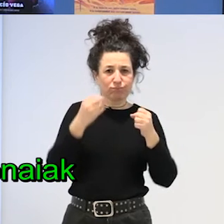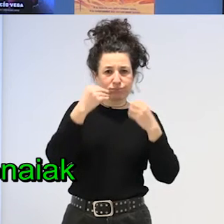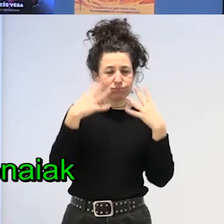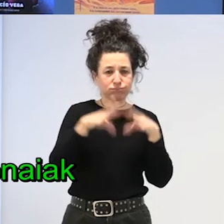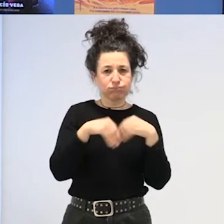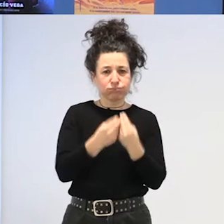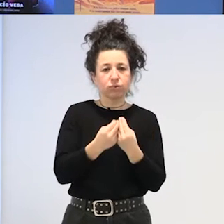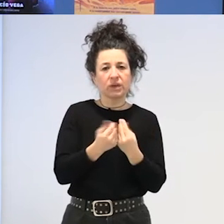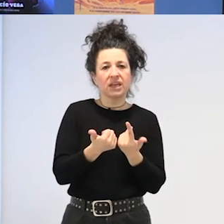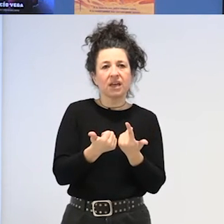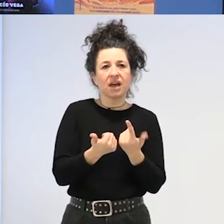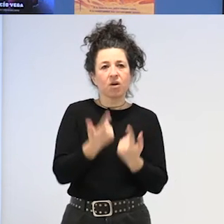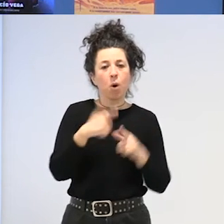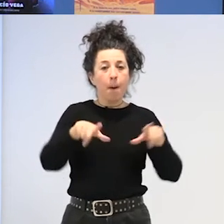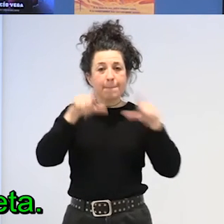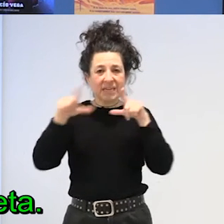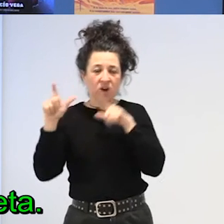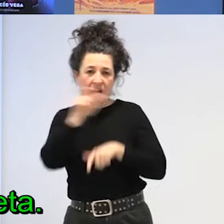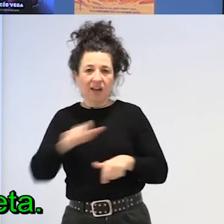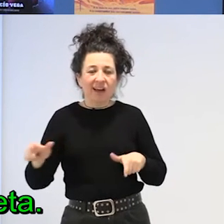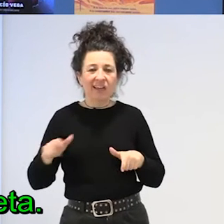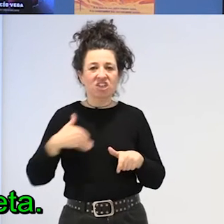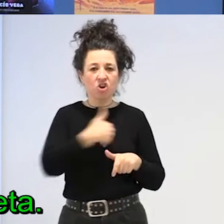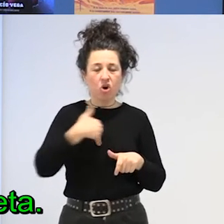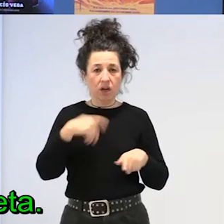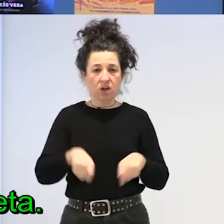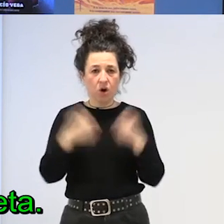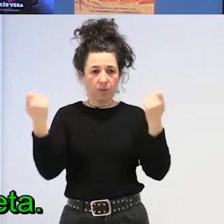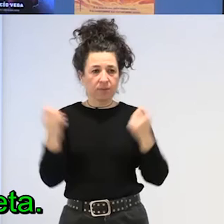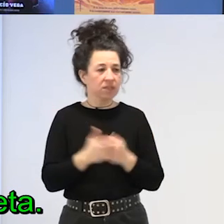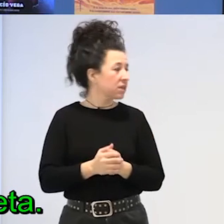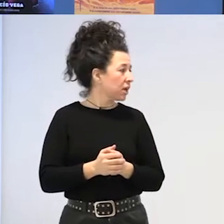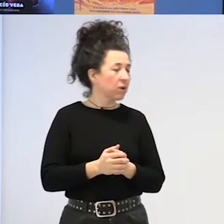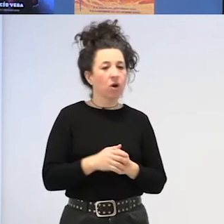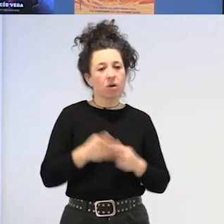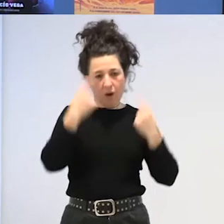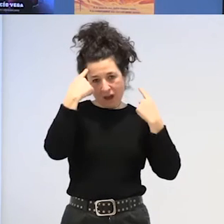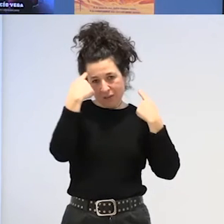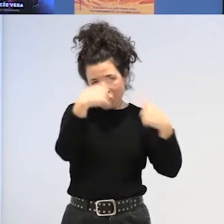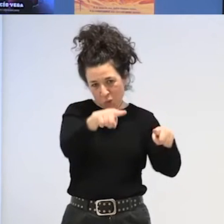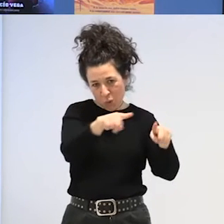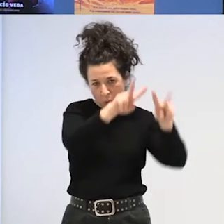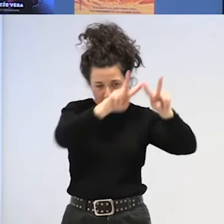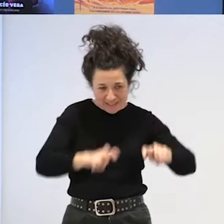pertsonaiak sortzen ditu. Bueno, zuei utziko dizuet ikerketa, bale.